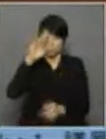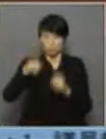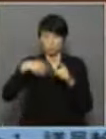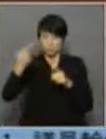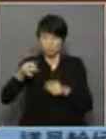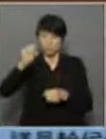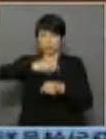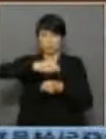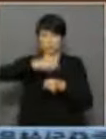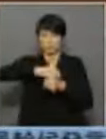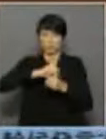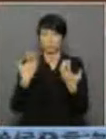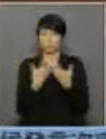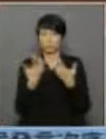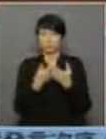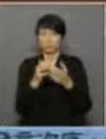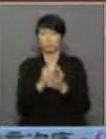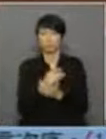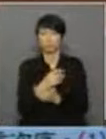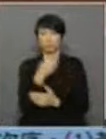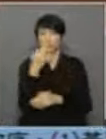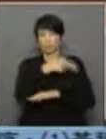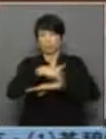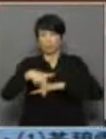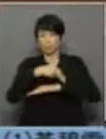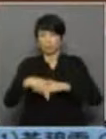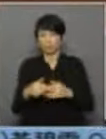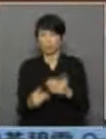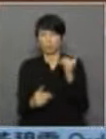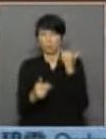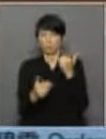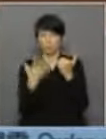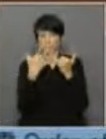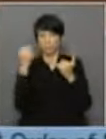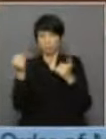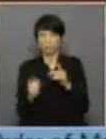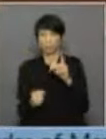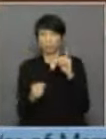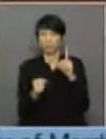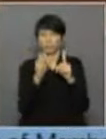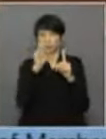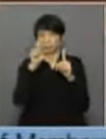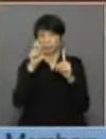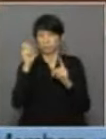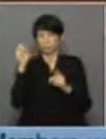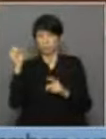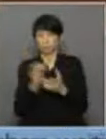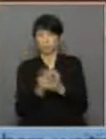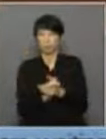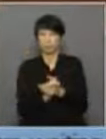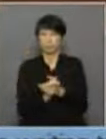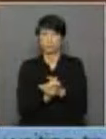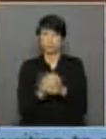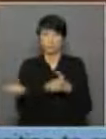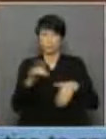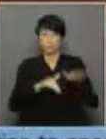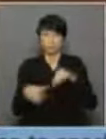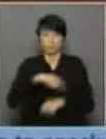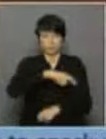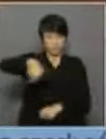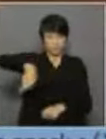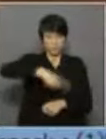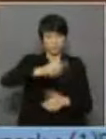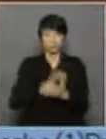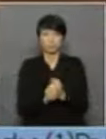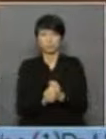填容量来计算，三个计划分别可以提供650万、1900万和8100万立方米的堆填空间。